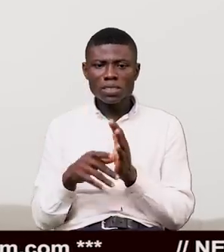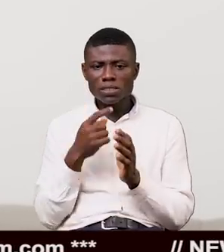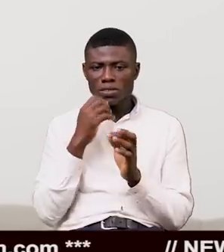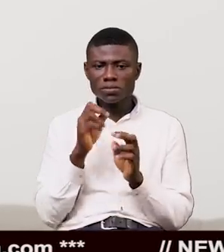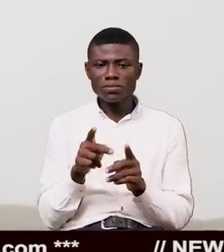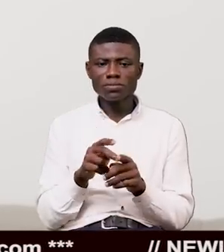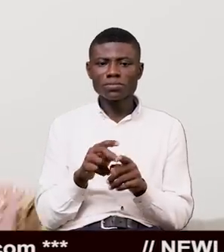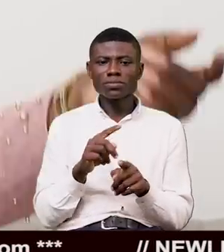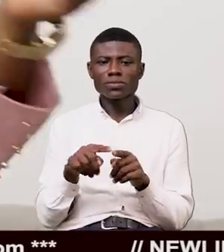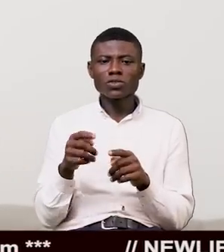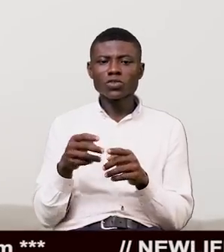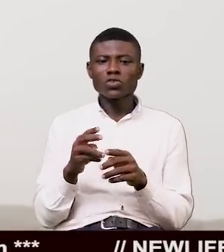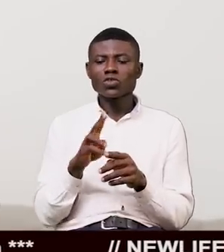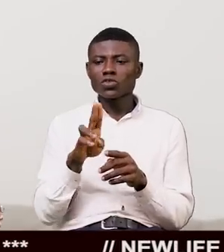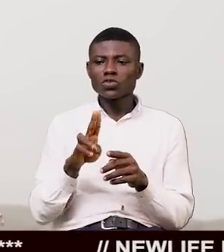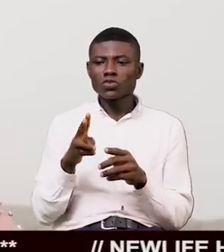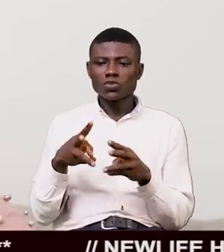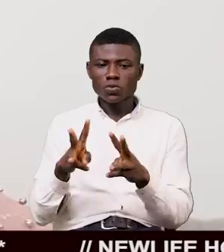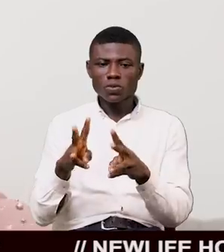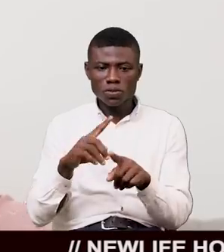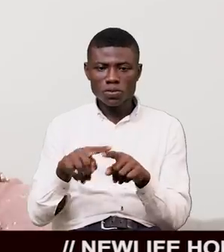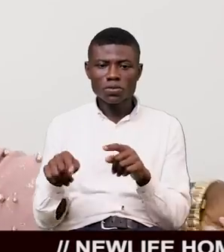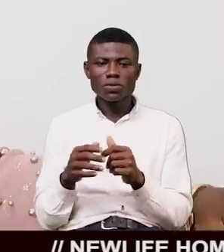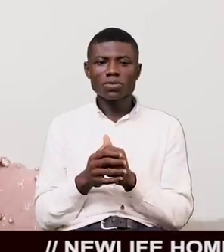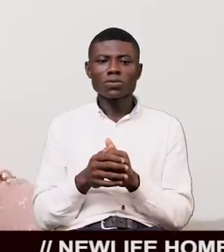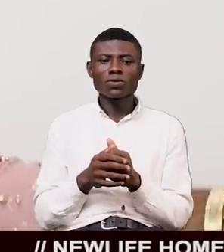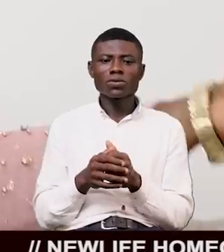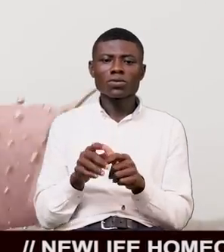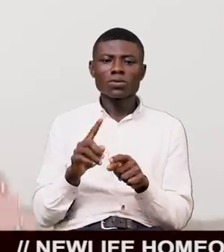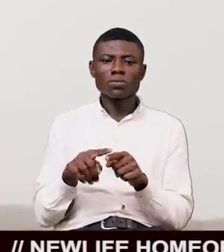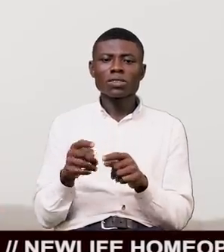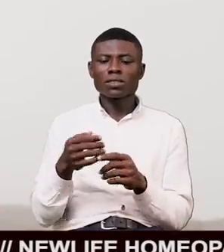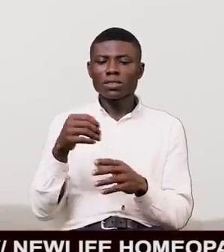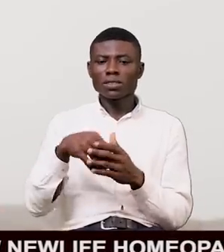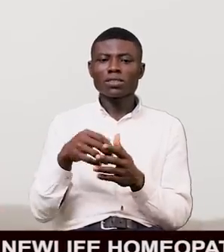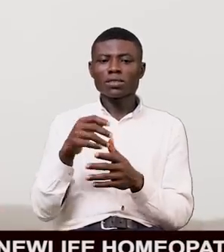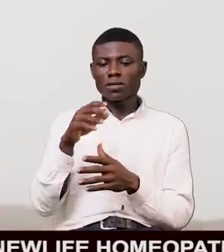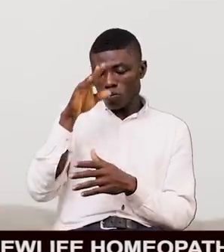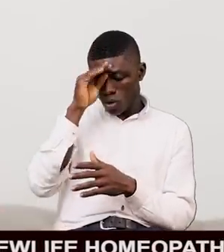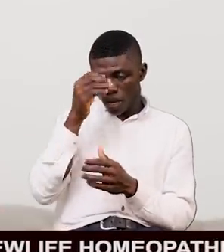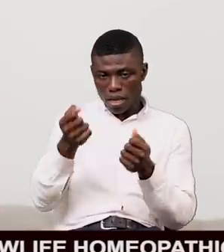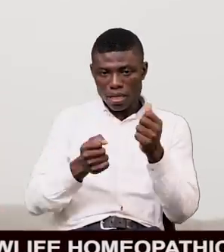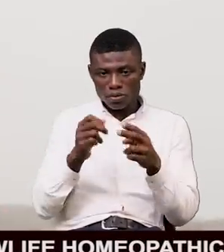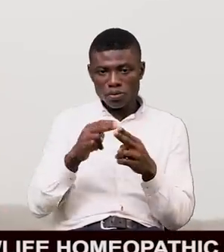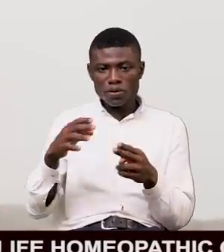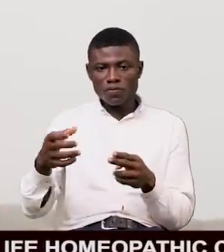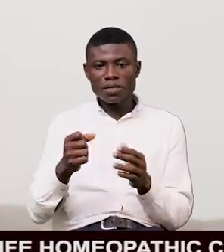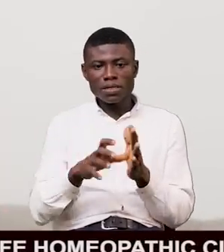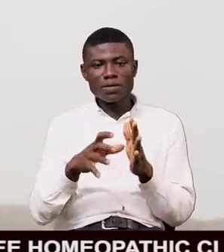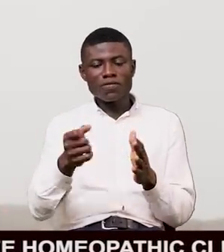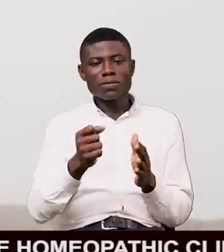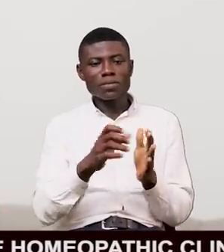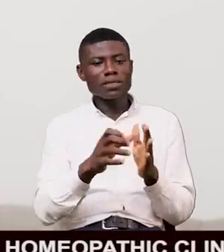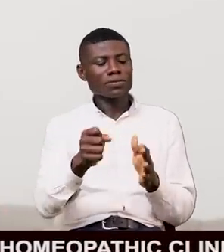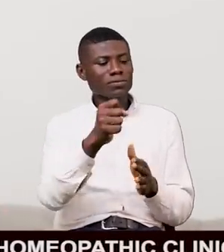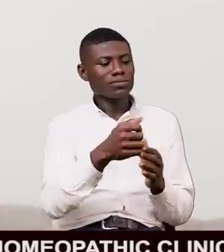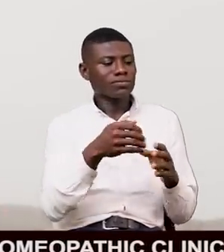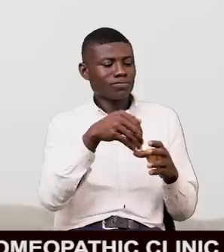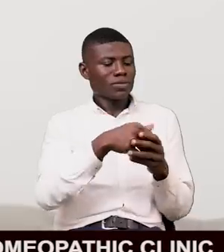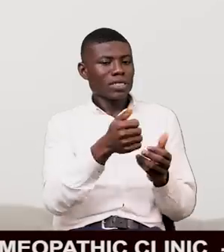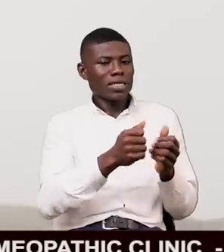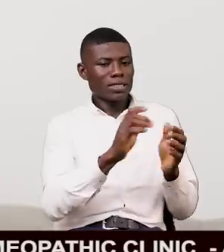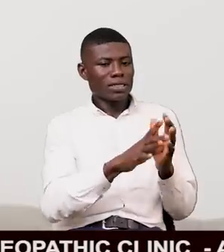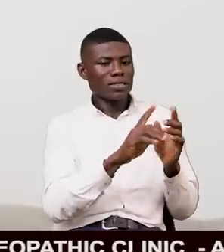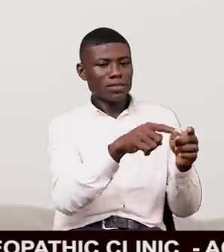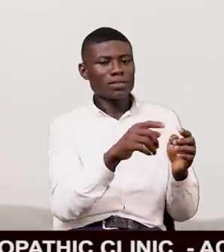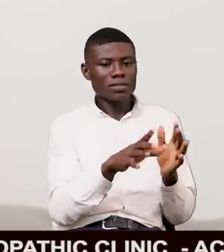okay. Eno mo so mo nam road ni so. Na omo ba o tena ko fi car ni mu nti. omo omo fa me ho no si me fi. Okay. Na me so okay me